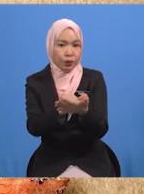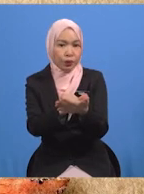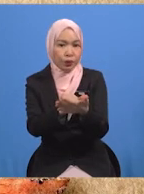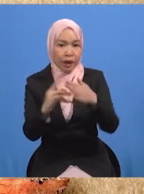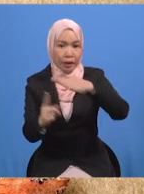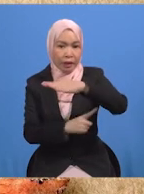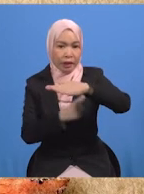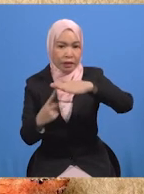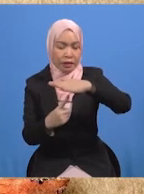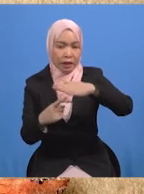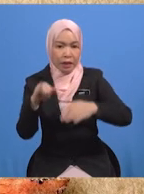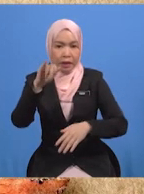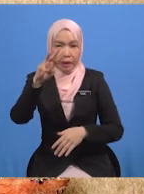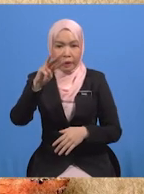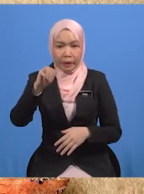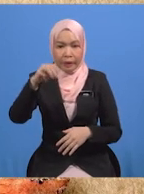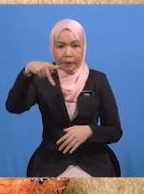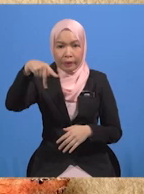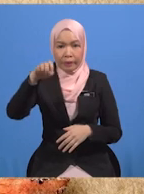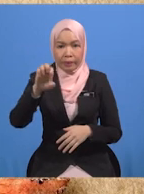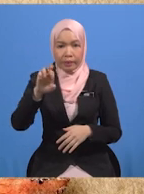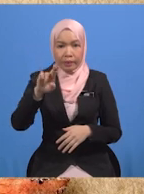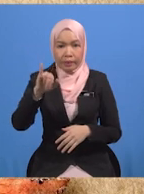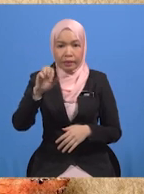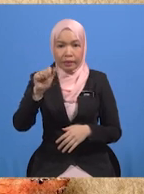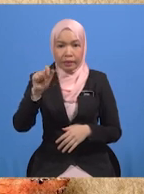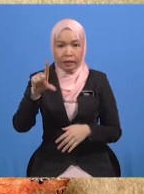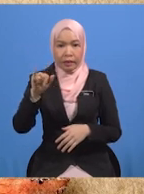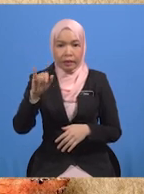dasar imperialisme, persaingan kuasa-kuasa barat,